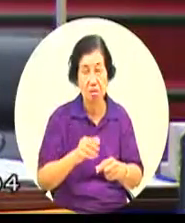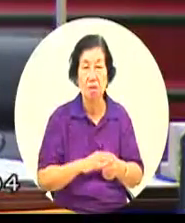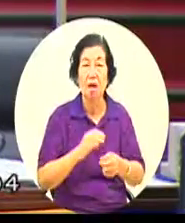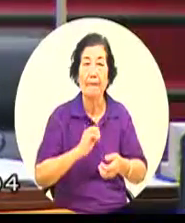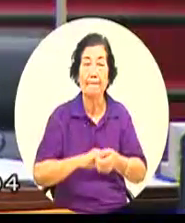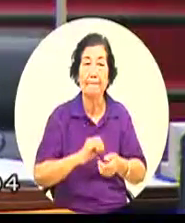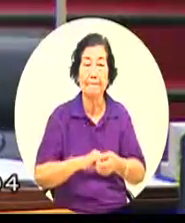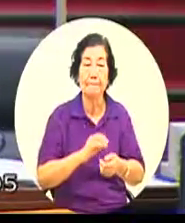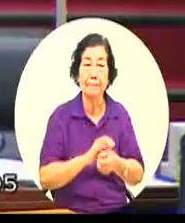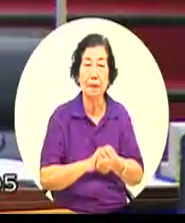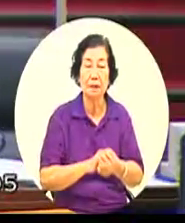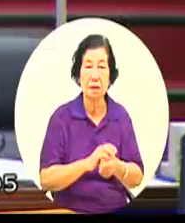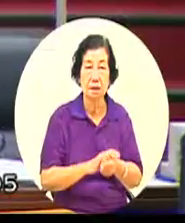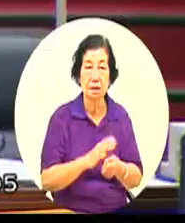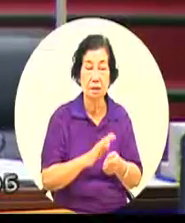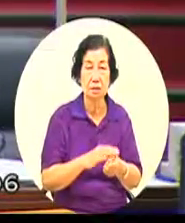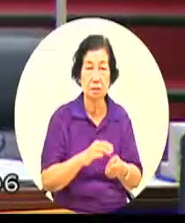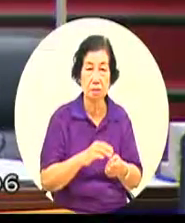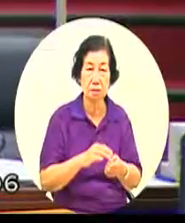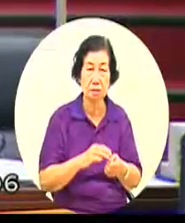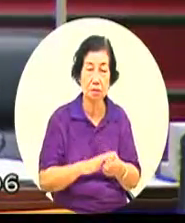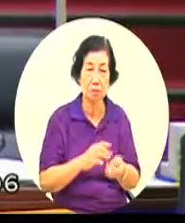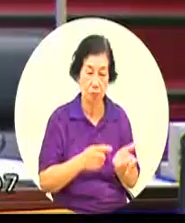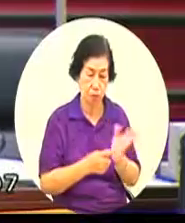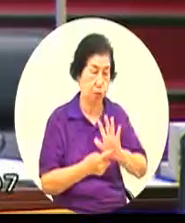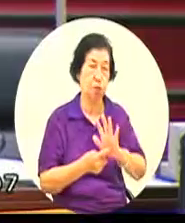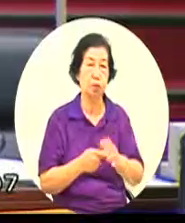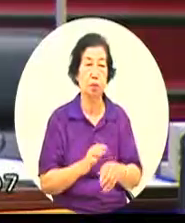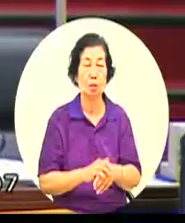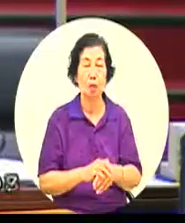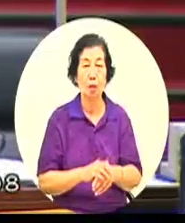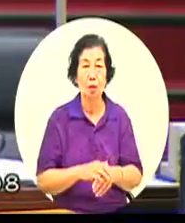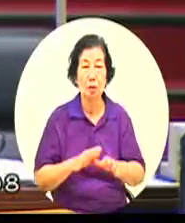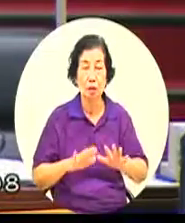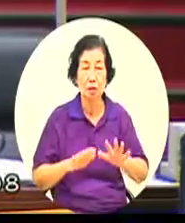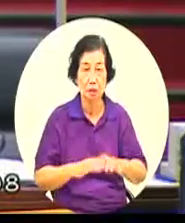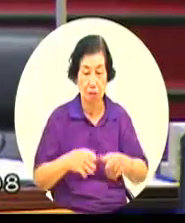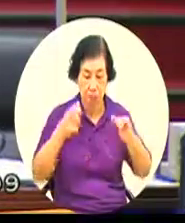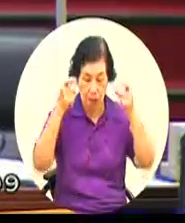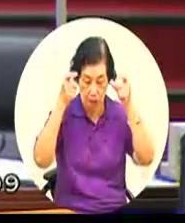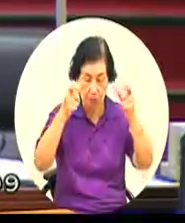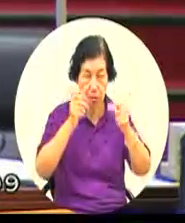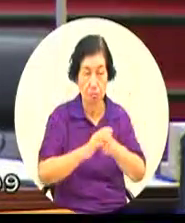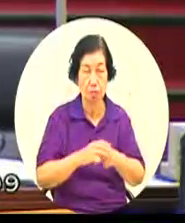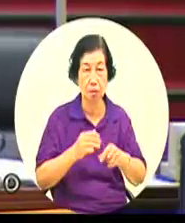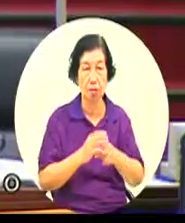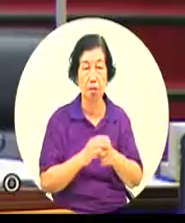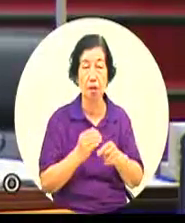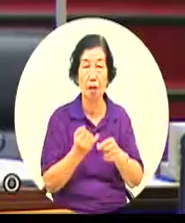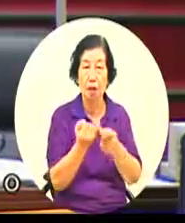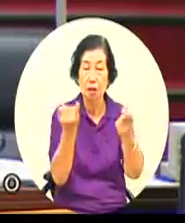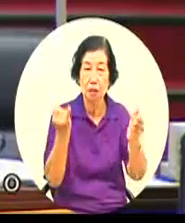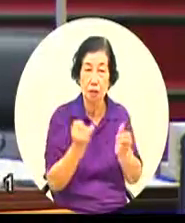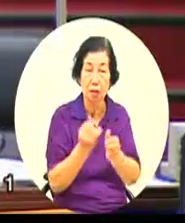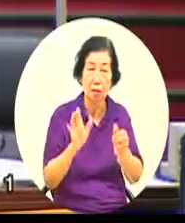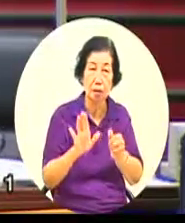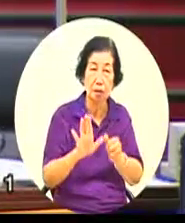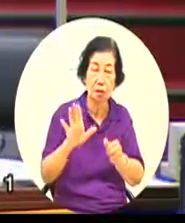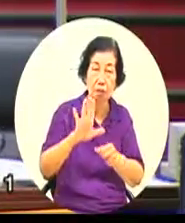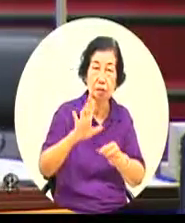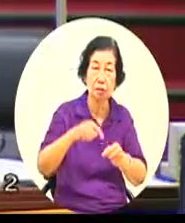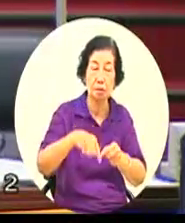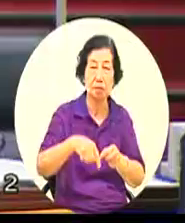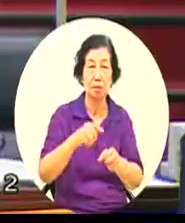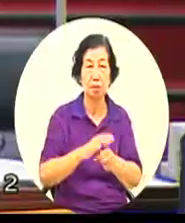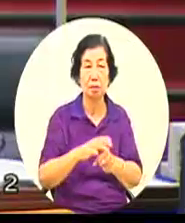我没有去念雄女，但是雄女最好老师上的英文课，很抱歉，我都可以听得到。而且，